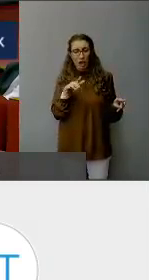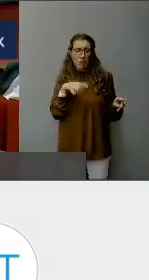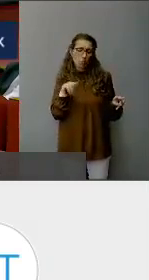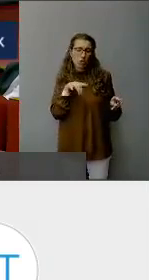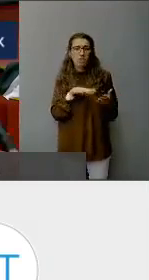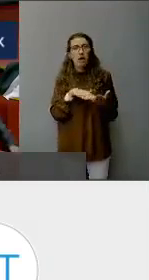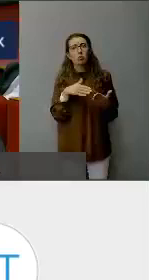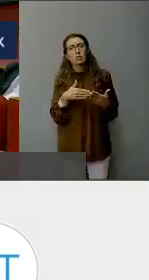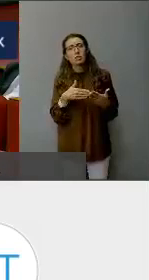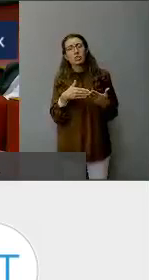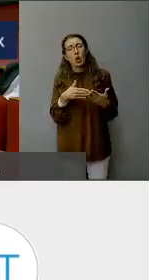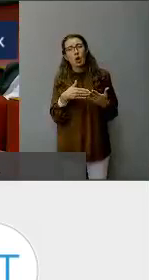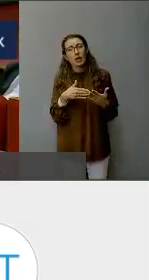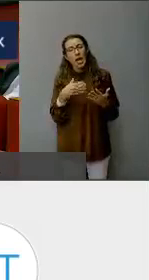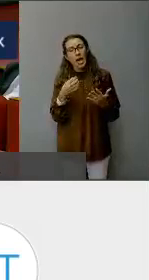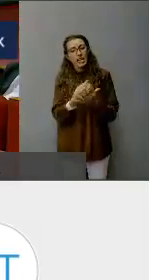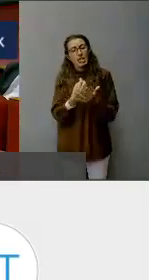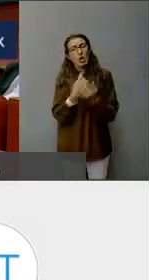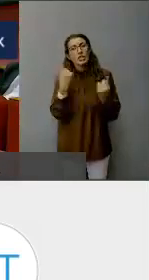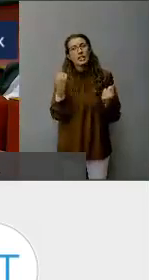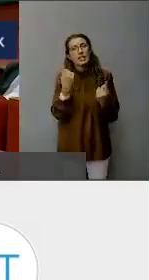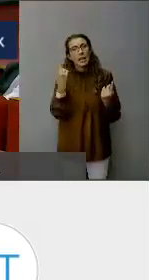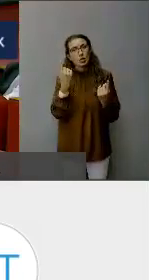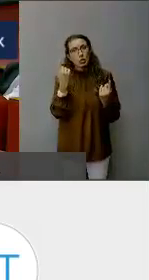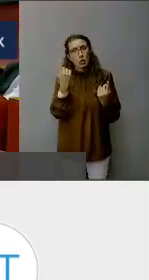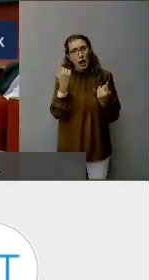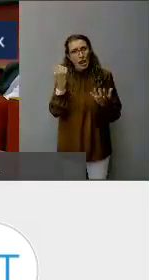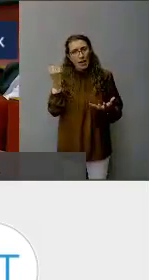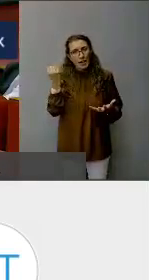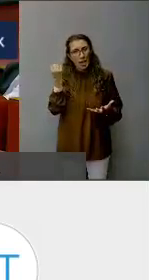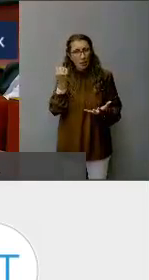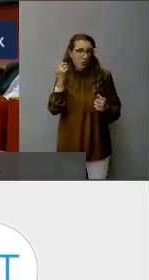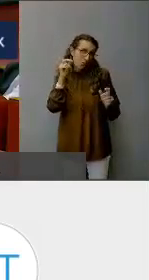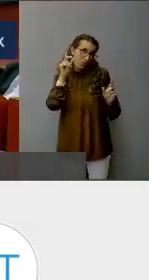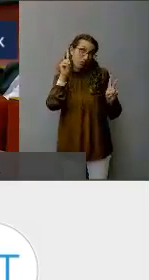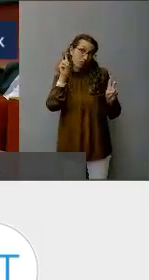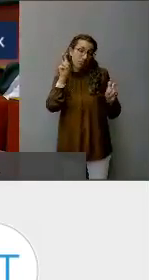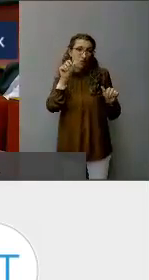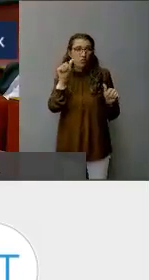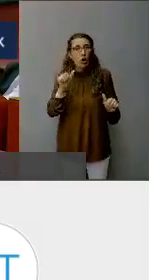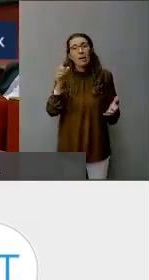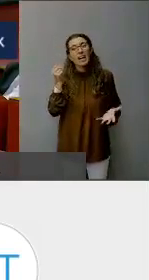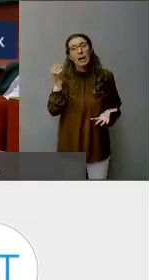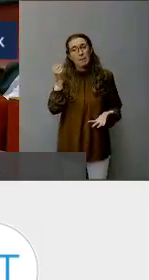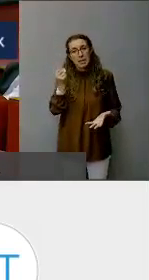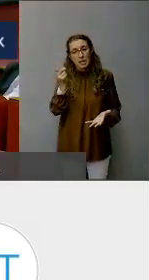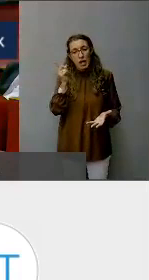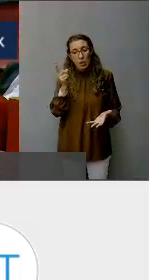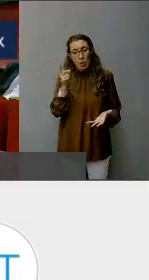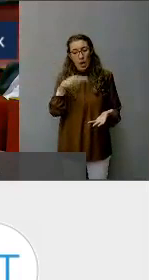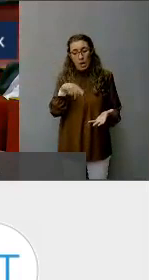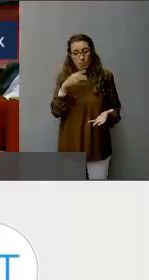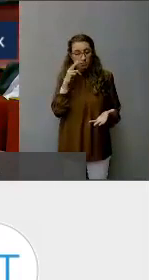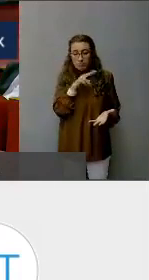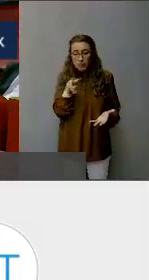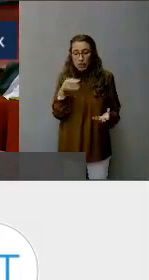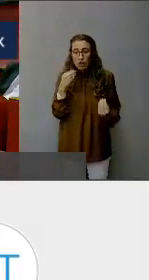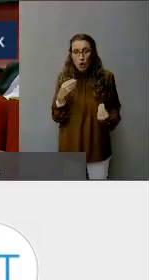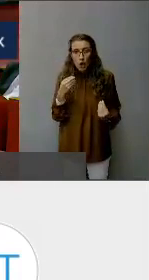naturale la città e non sappiamo bene dove dove guardare allora l'europa ci chiede anche un azzeramento